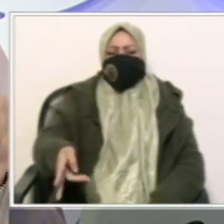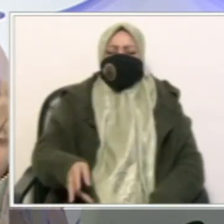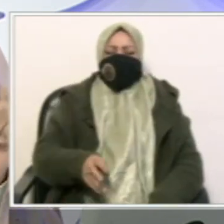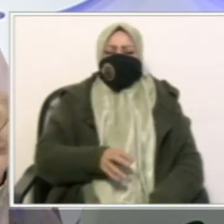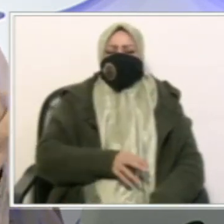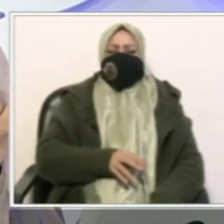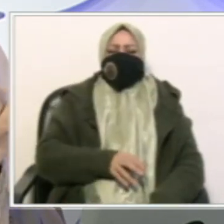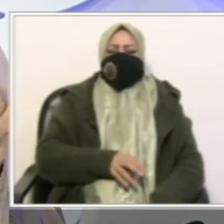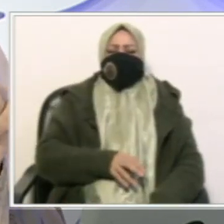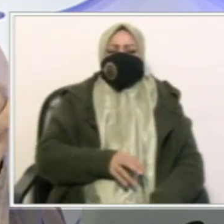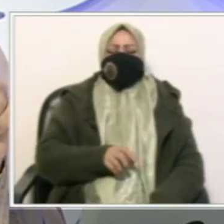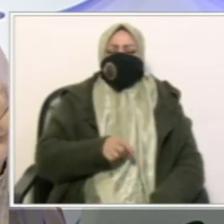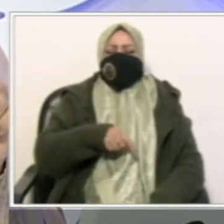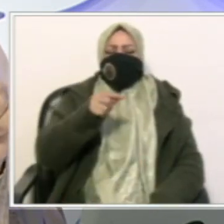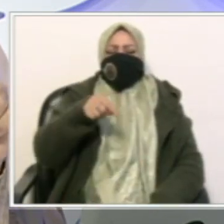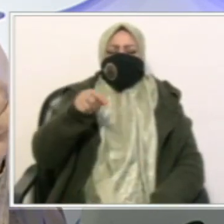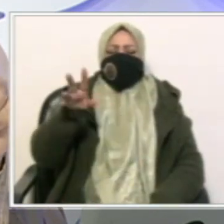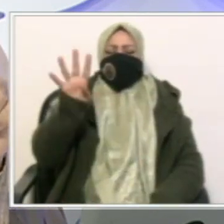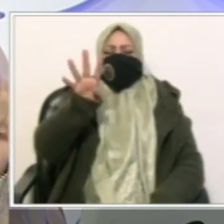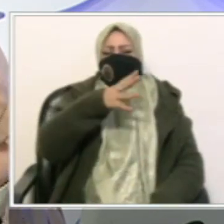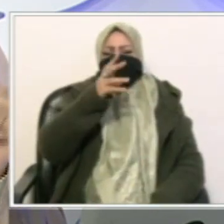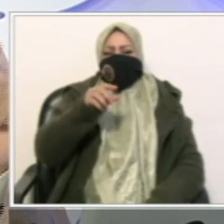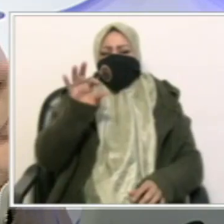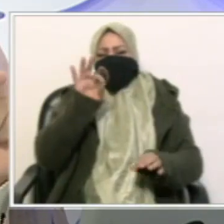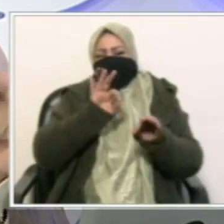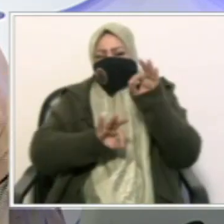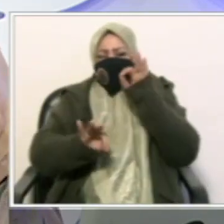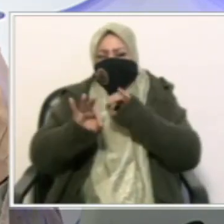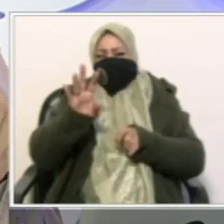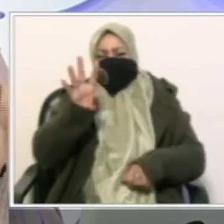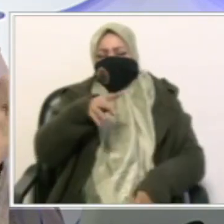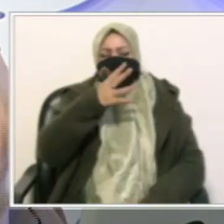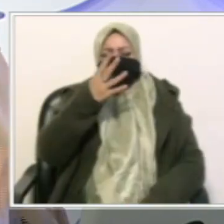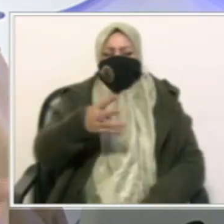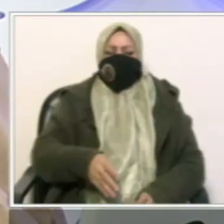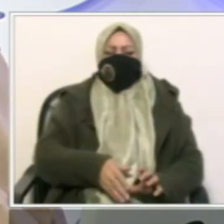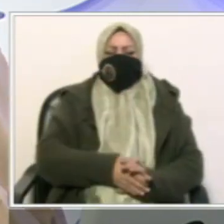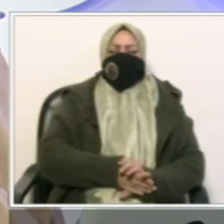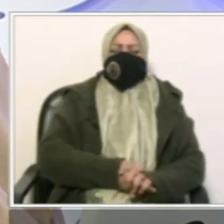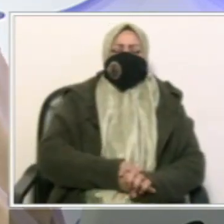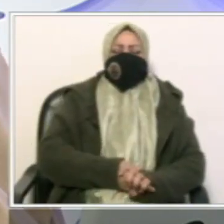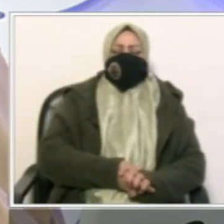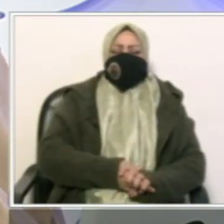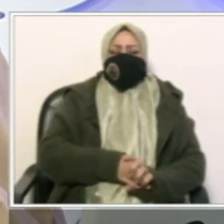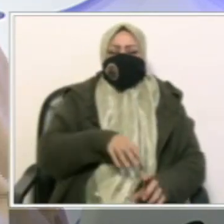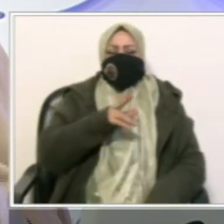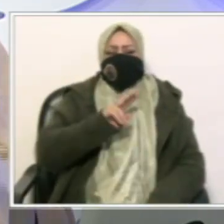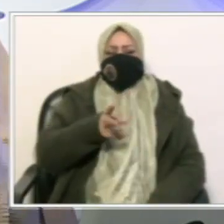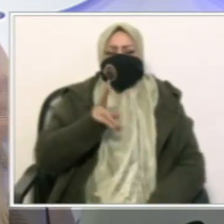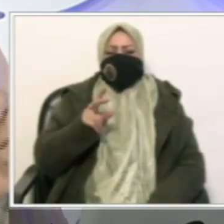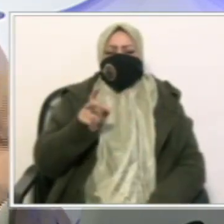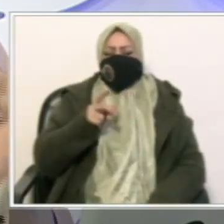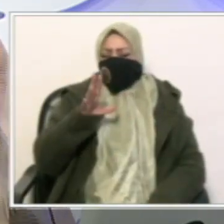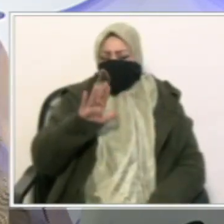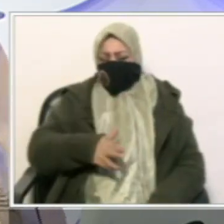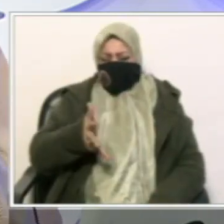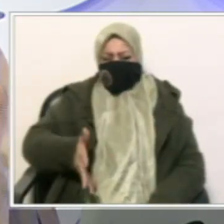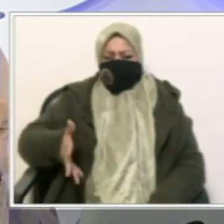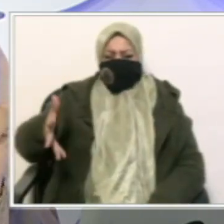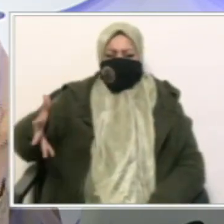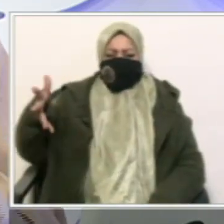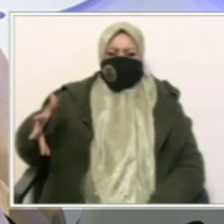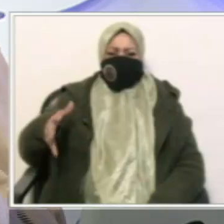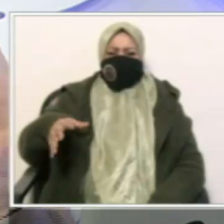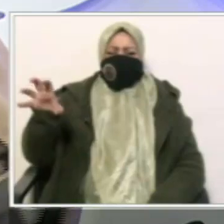ولا تريد يعني الأشياء التي لا تتناسب مع الأطفال دون سن البلوغ. فمجرد تحط